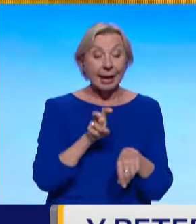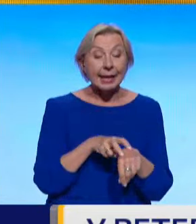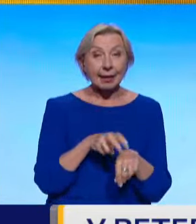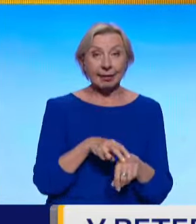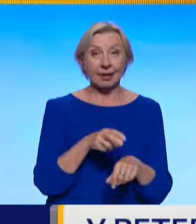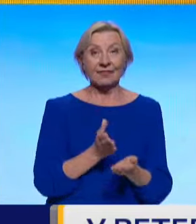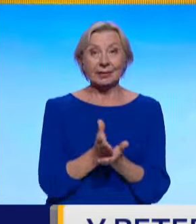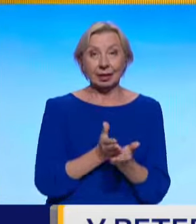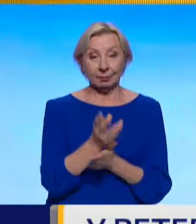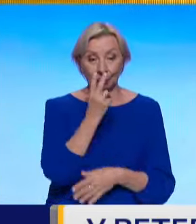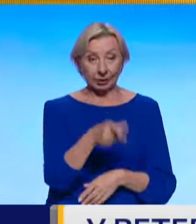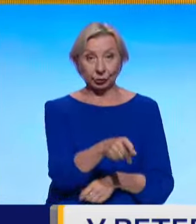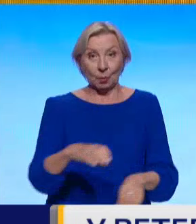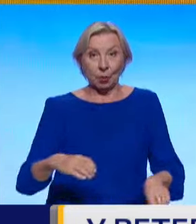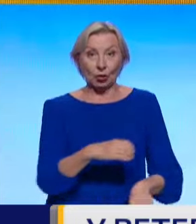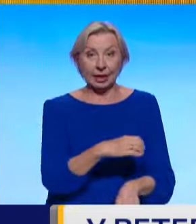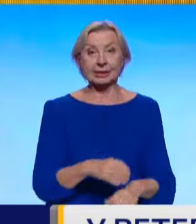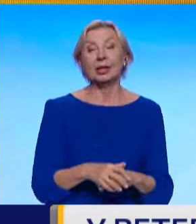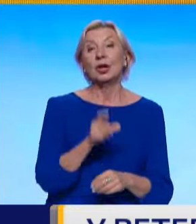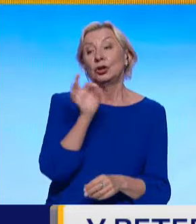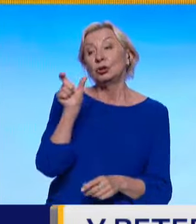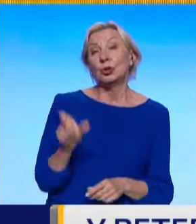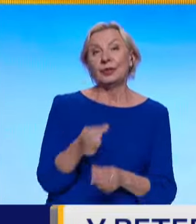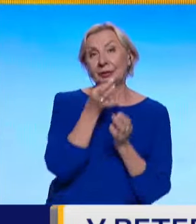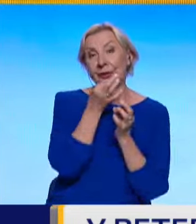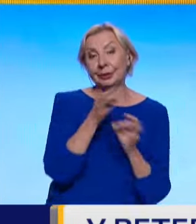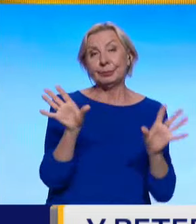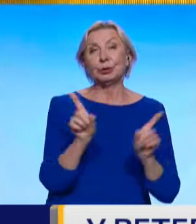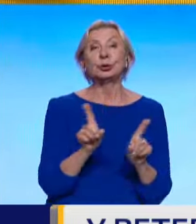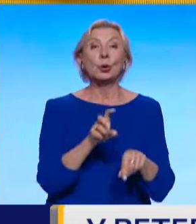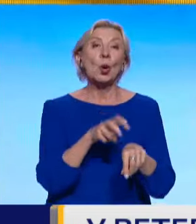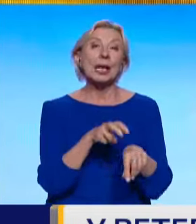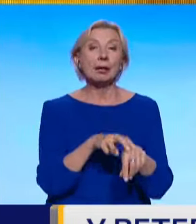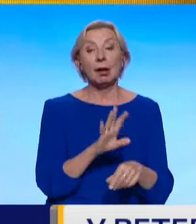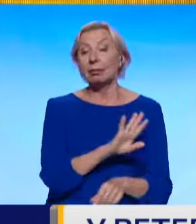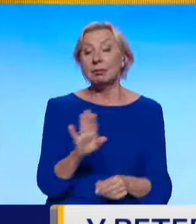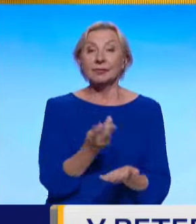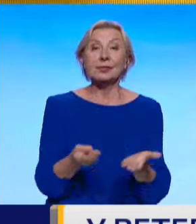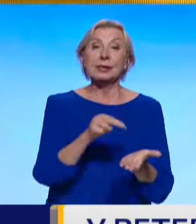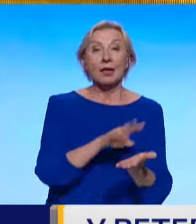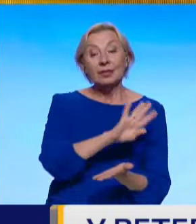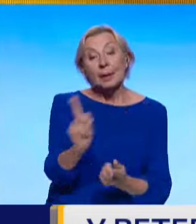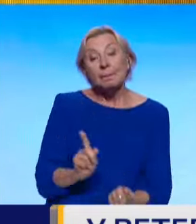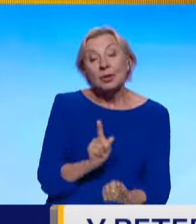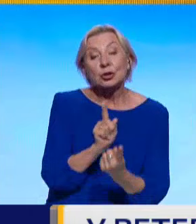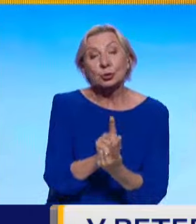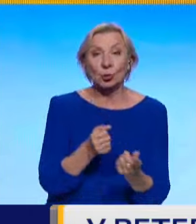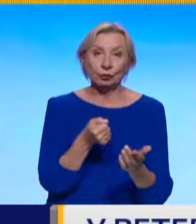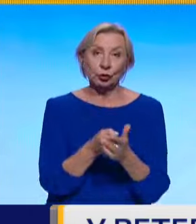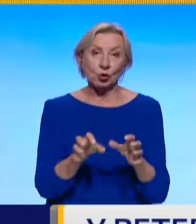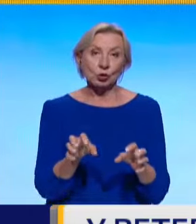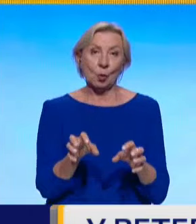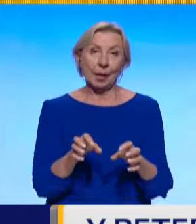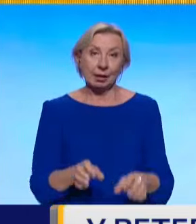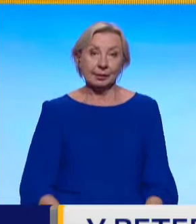протези. Чоловіку з пуделем, бачте, не сподобалося, що лікар не підійшов до його собаки. Чим завершився